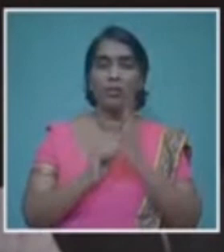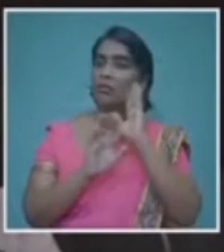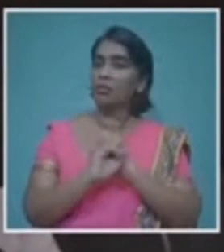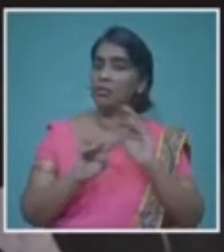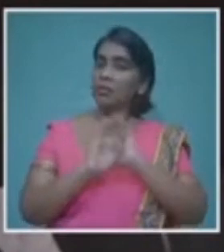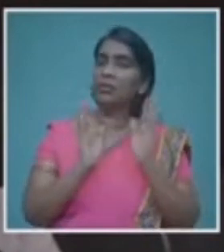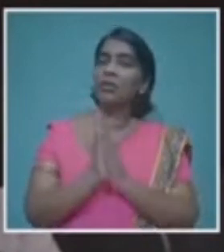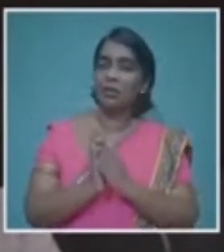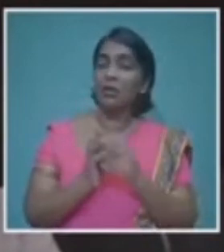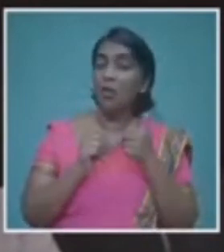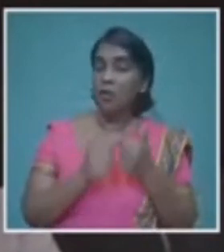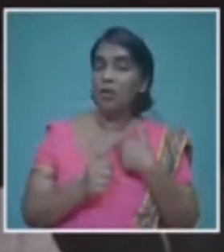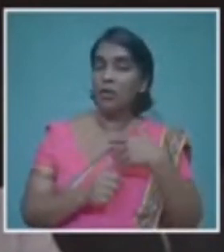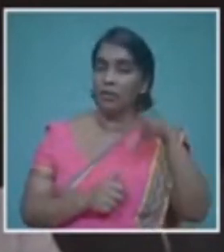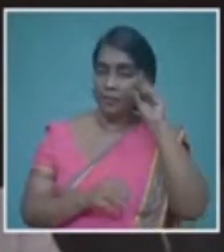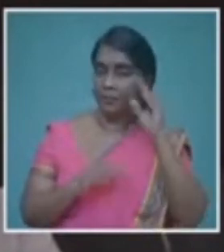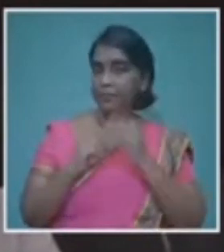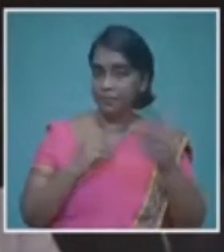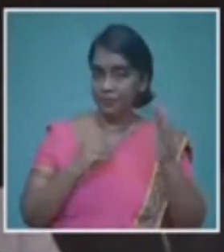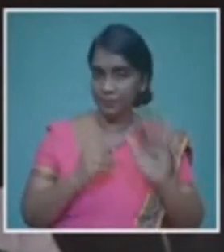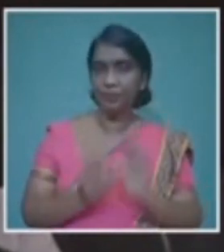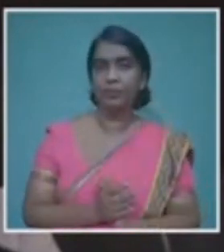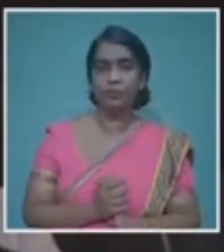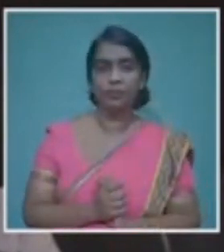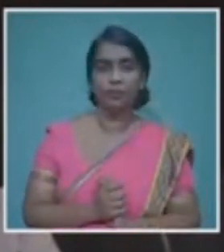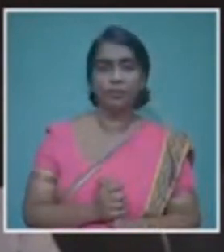तुलिम माहिताने होंदटम दैन ओप्पुवेमिन यान्ने